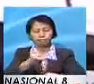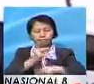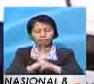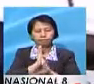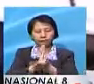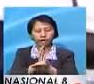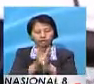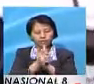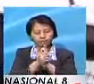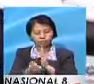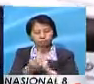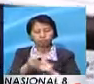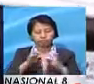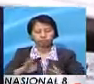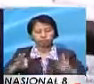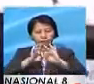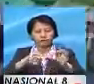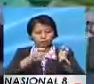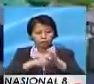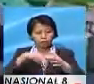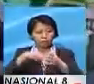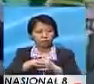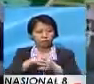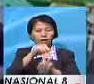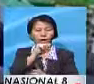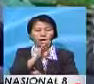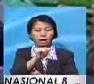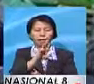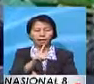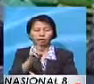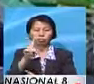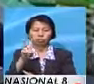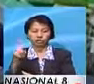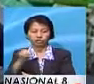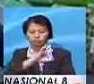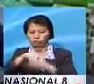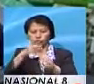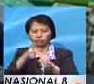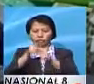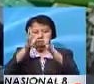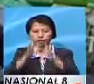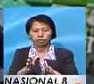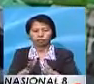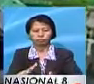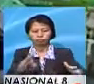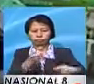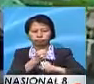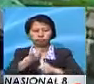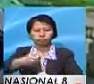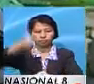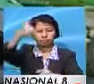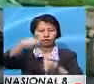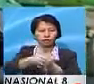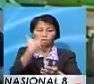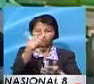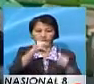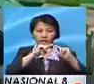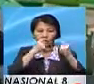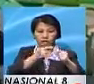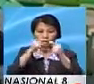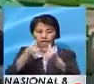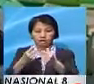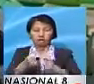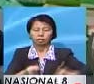membina kemahiran penting yang diperlukan dalam abad ke-21 kesemua peserta yang bertanding merebut kejuaraan dalam tiga kategori